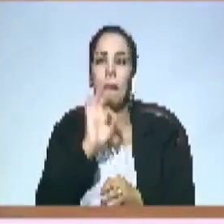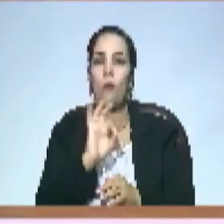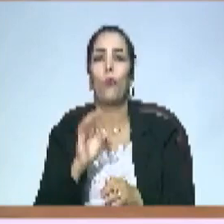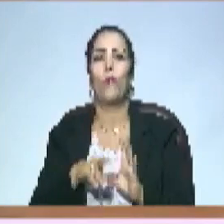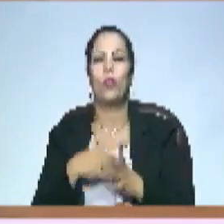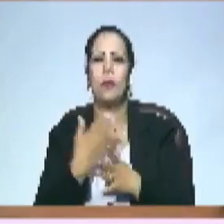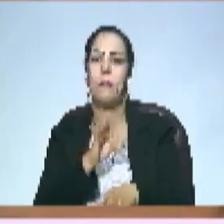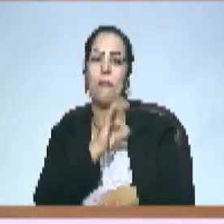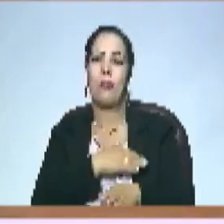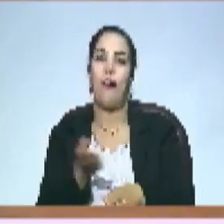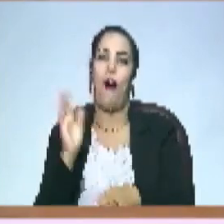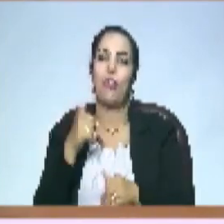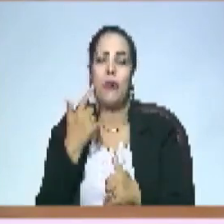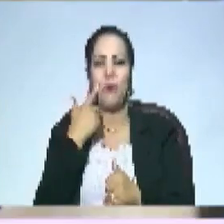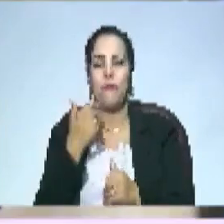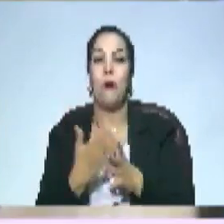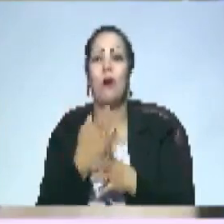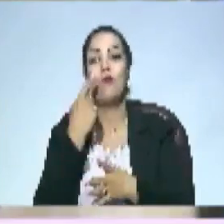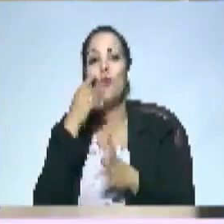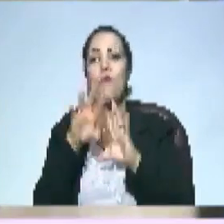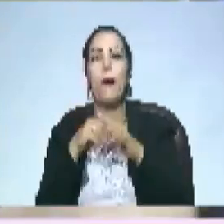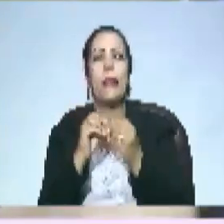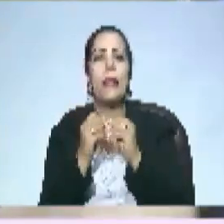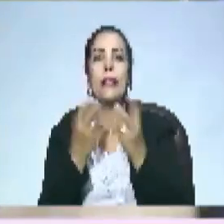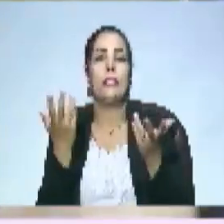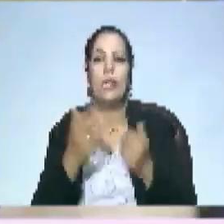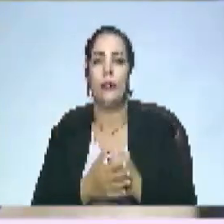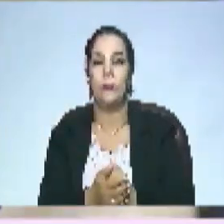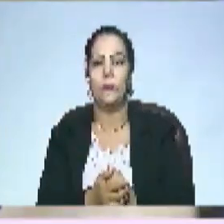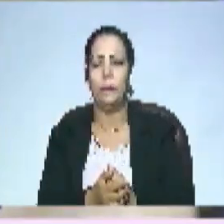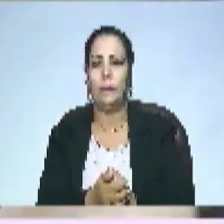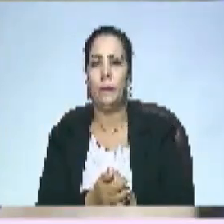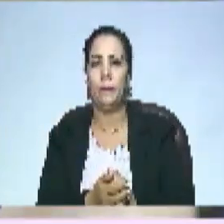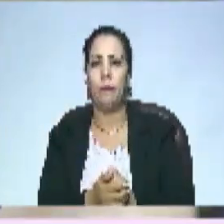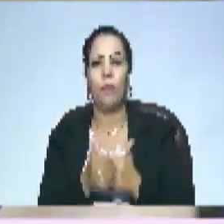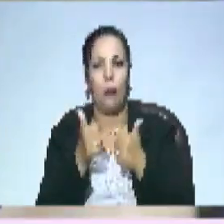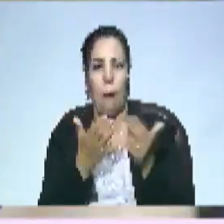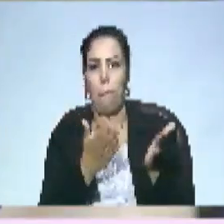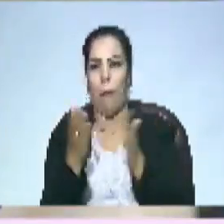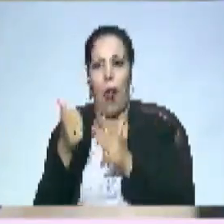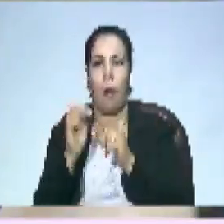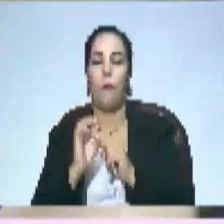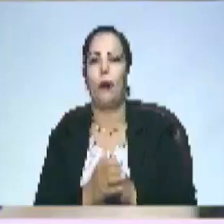يعني. وهنشوف القصة تمشي معانا ازاي. ماشي، حلو